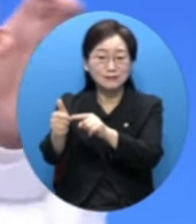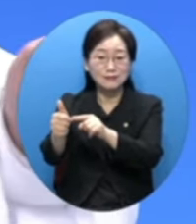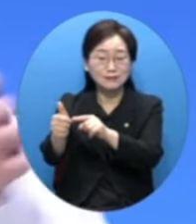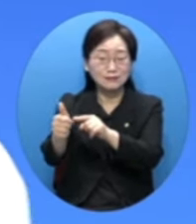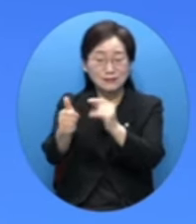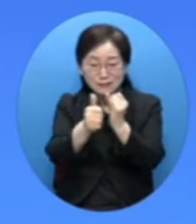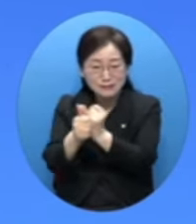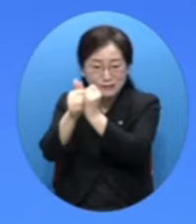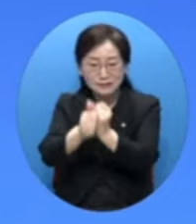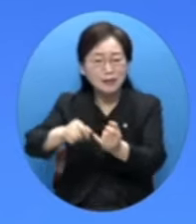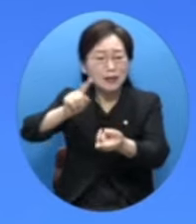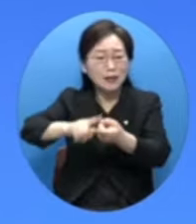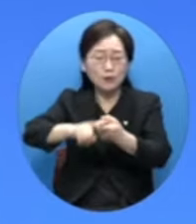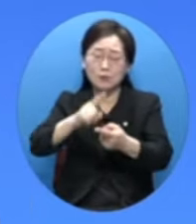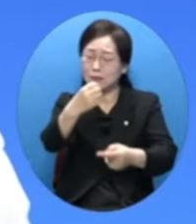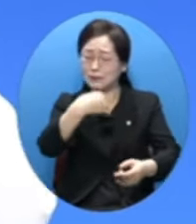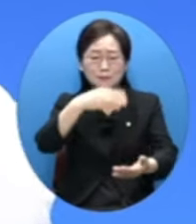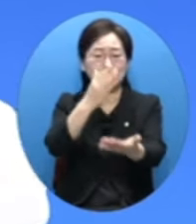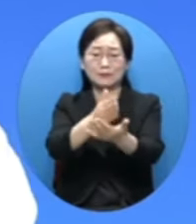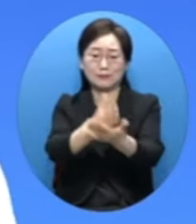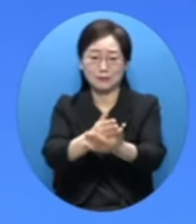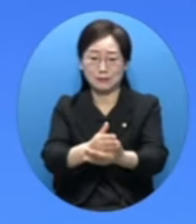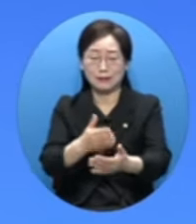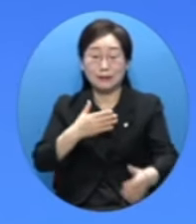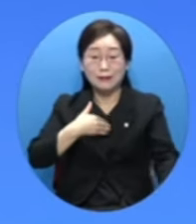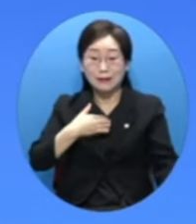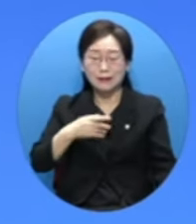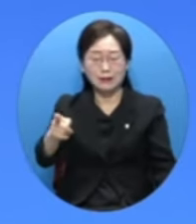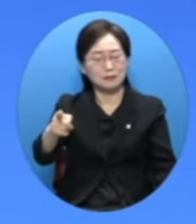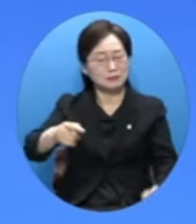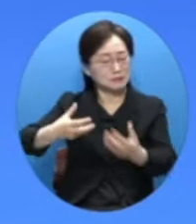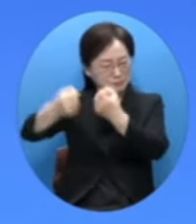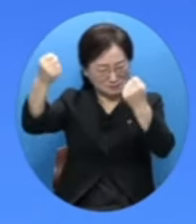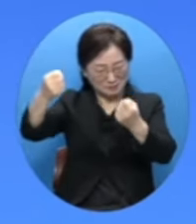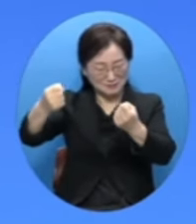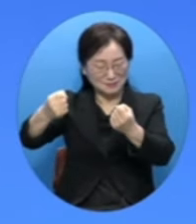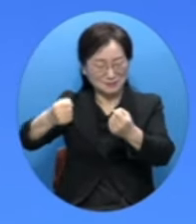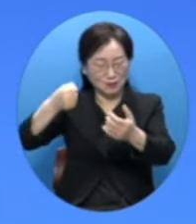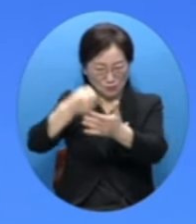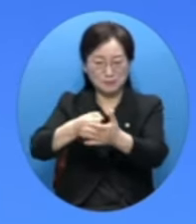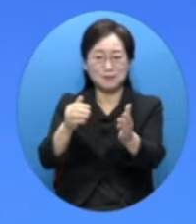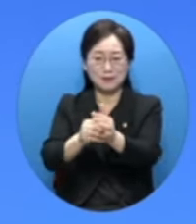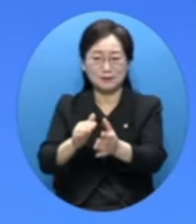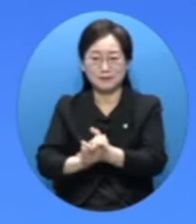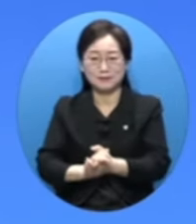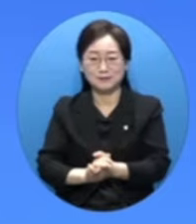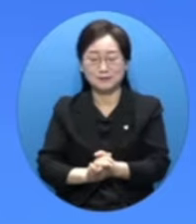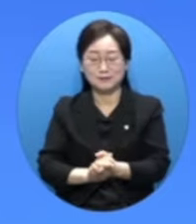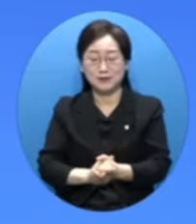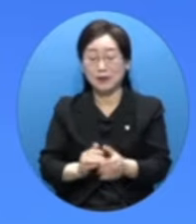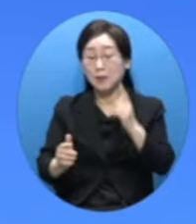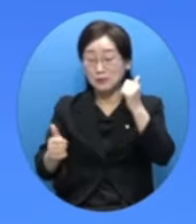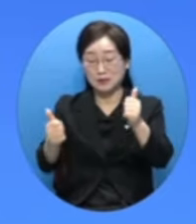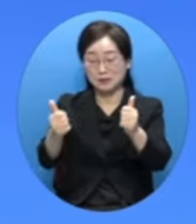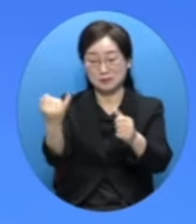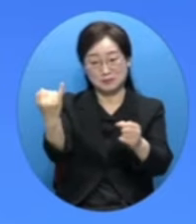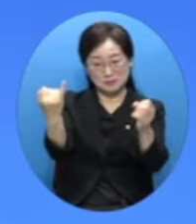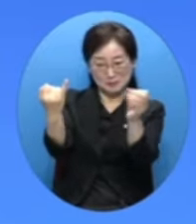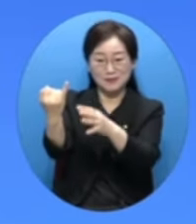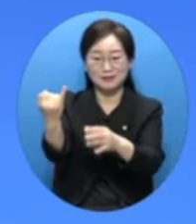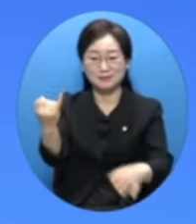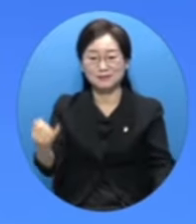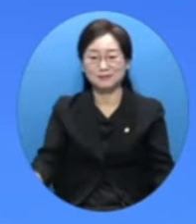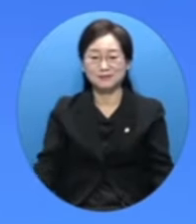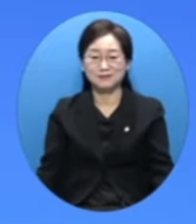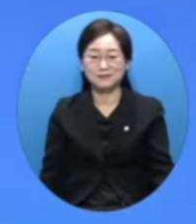같이 계속 살라는 말은 하지 마십시오. 나는 이미 헤어질 결심하고 왔으니까. 그때 몰랭 케로도스 목사님이 부인에게